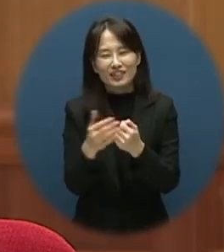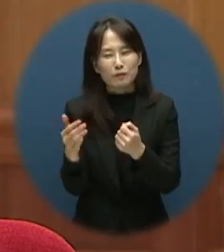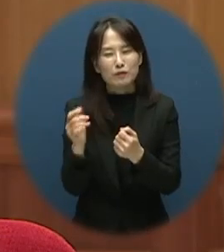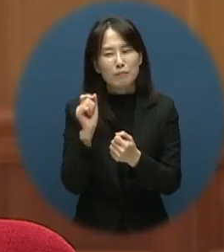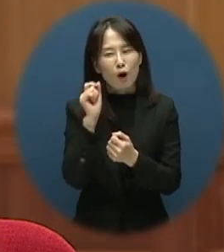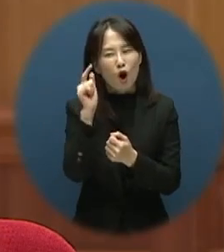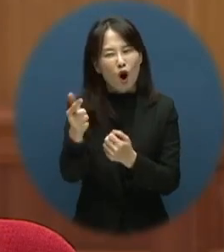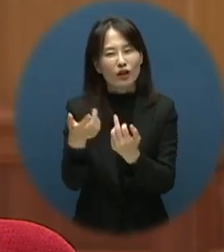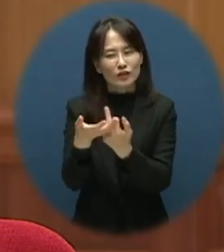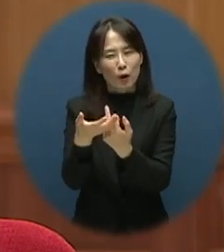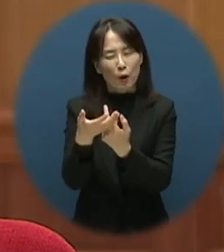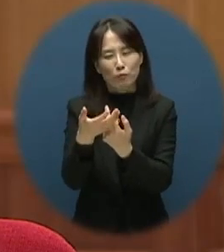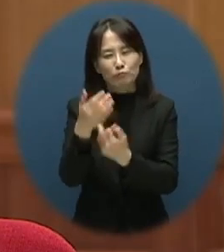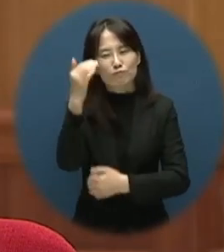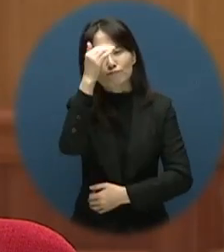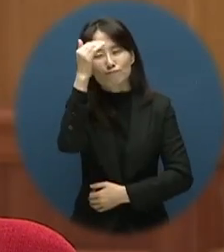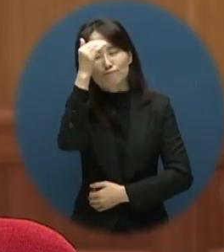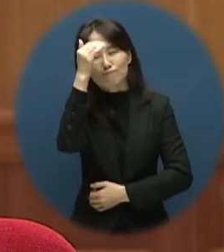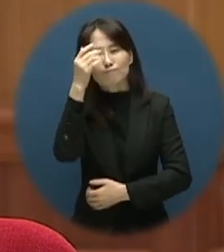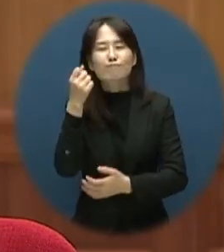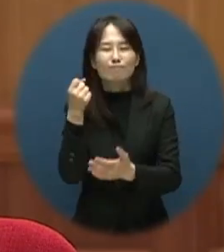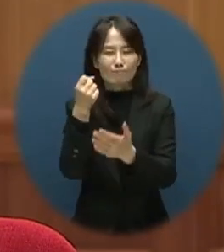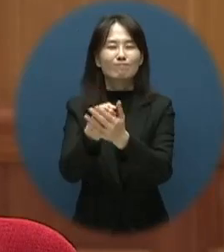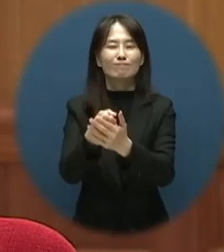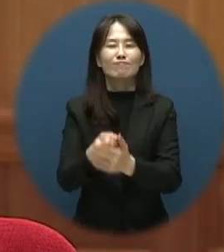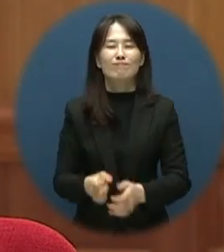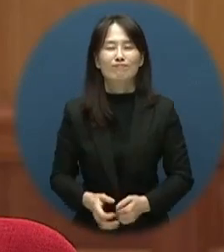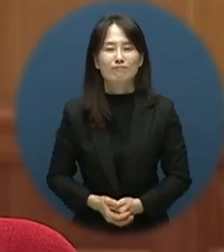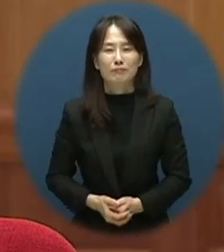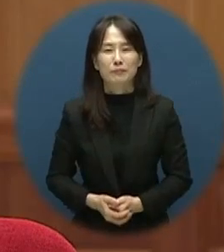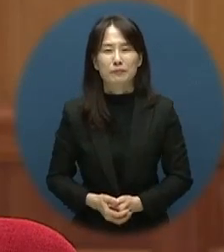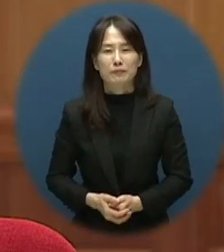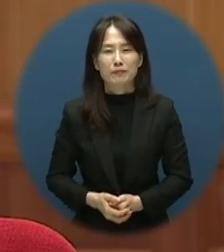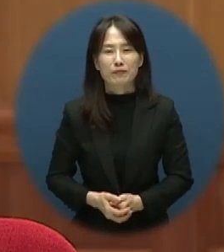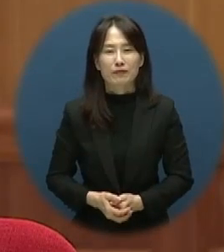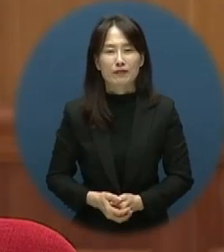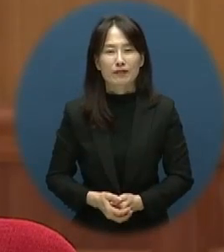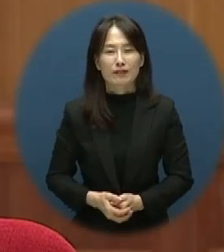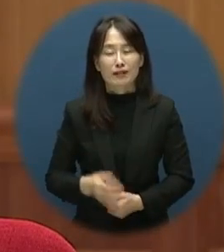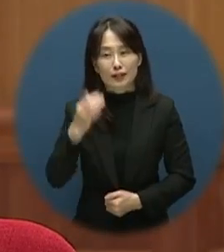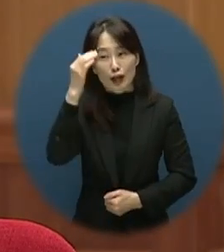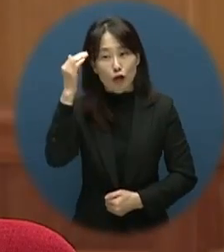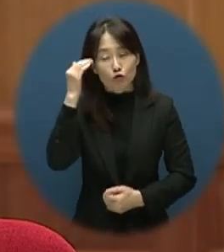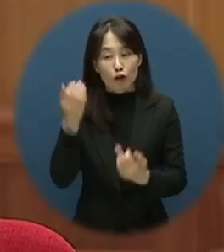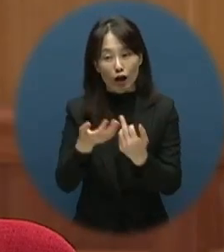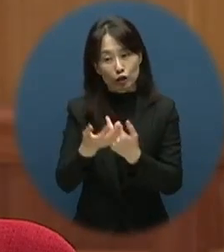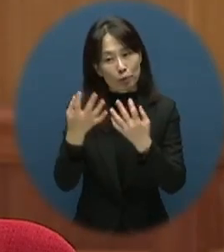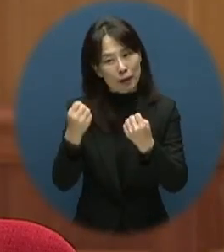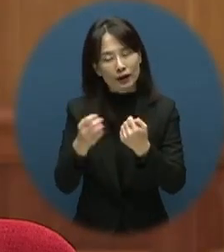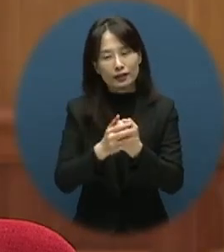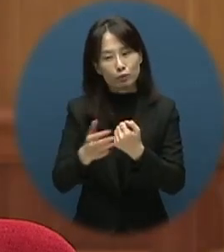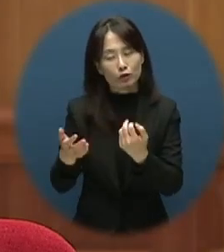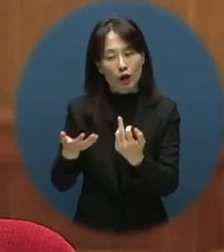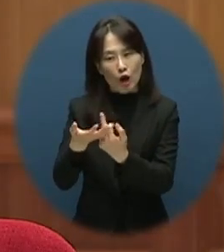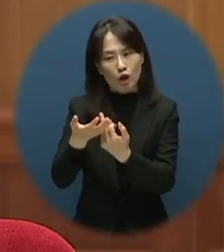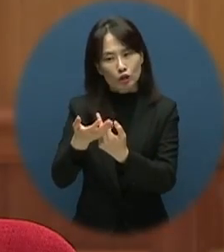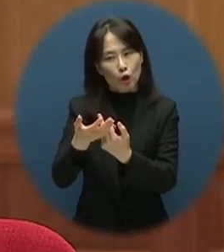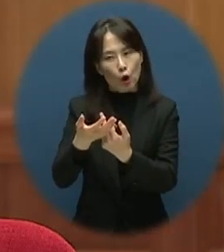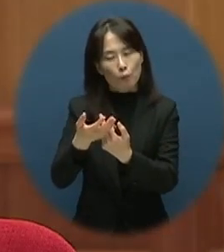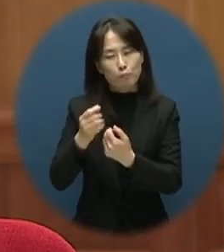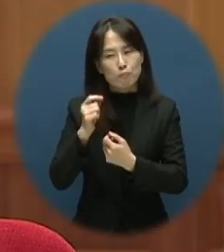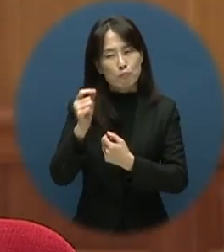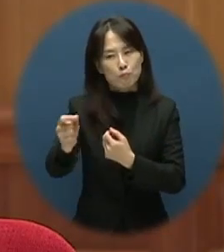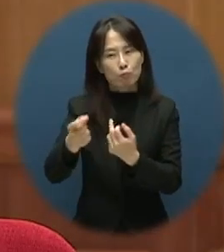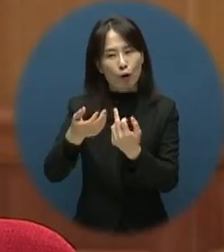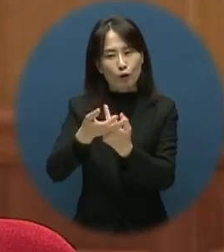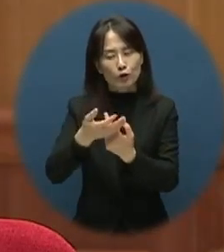꼭 우리 섬나라 많이 가요, 어스테 사람. 네, 네. 그래서 여기 한국에서도 섬 많으니까, 예. 그러면은 가장 멀리 떨어진